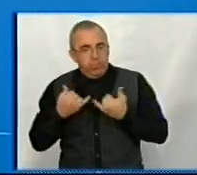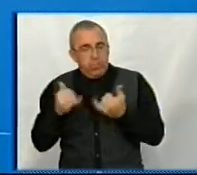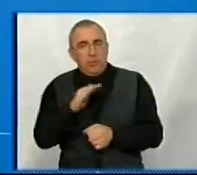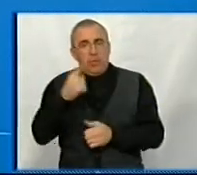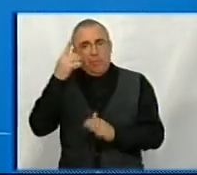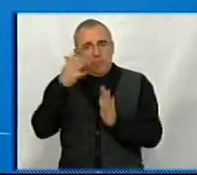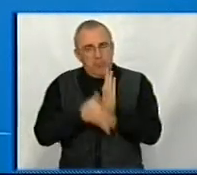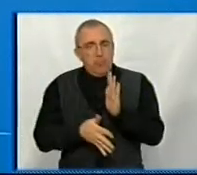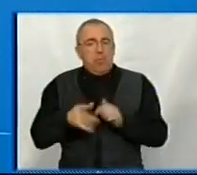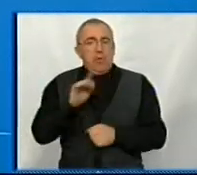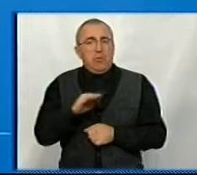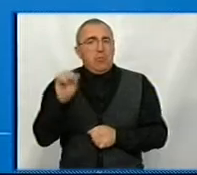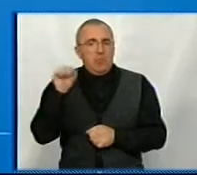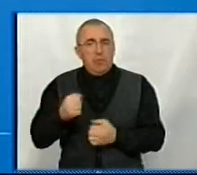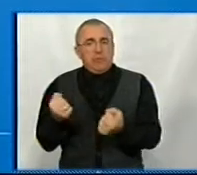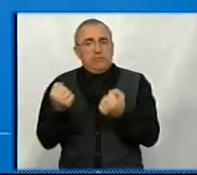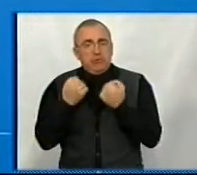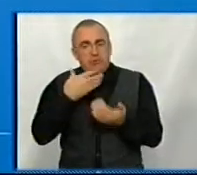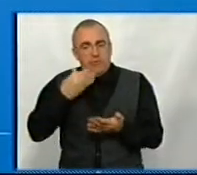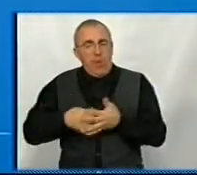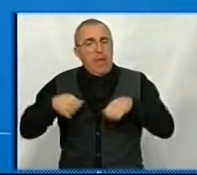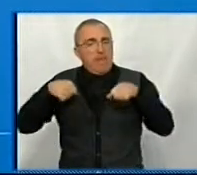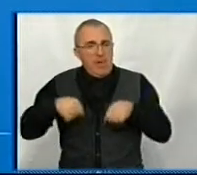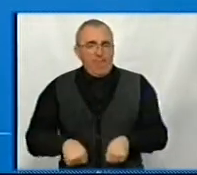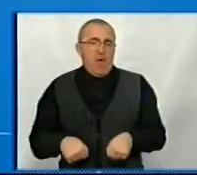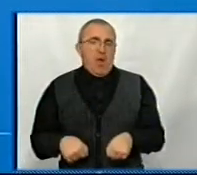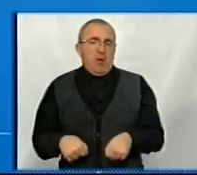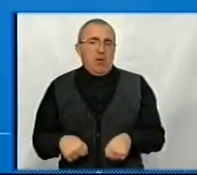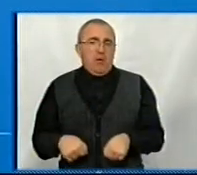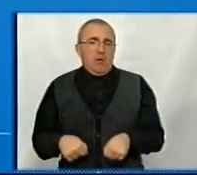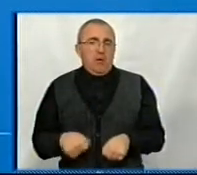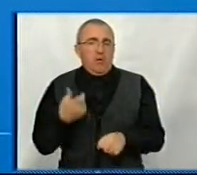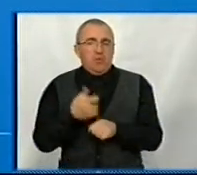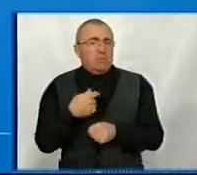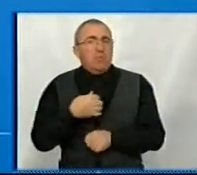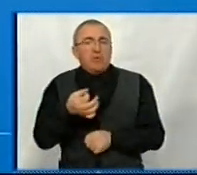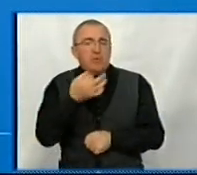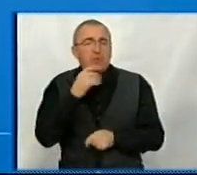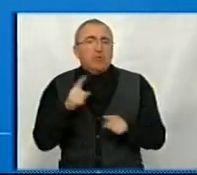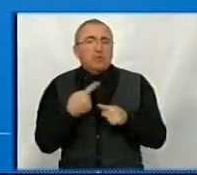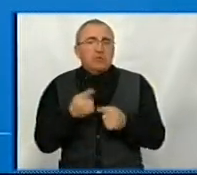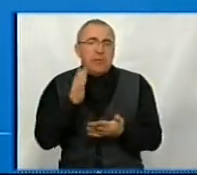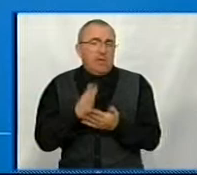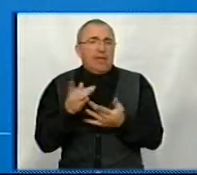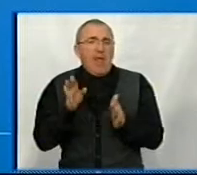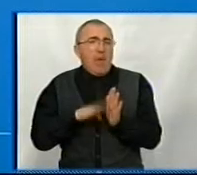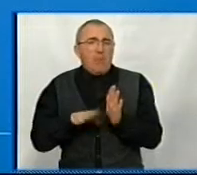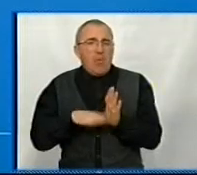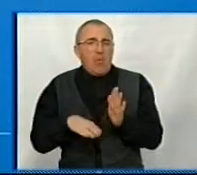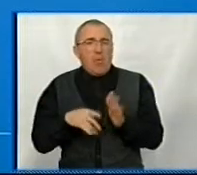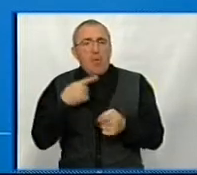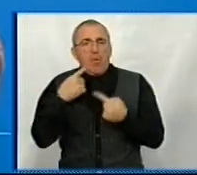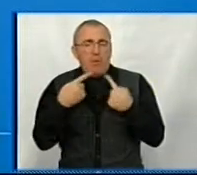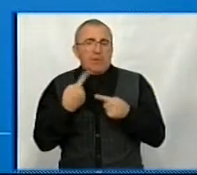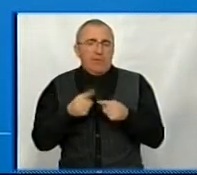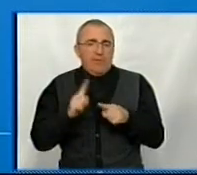що вони можуть захистити свої права. Дуже мені сподобалося, що це є не просто, ми говоримо, да,